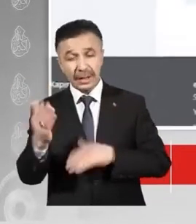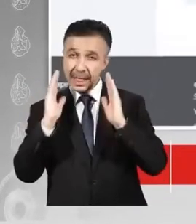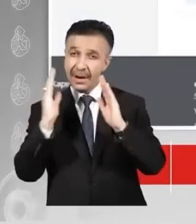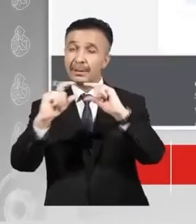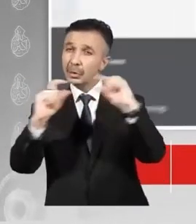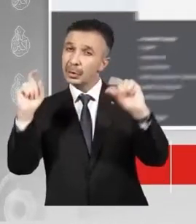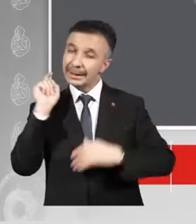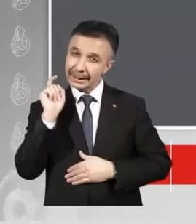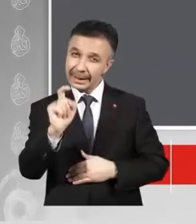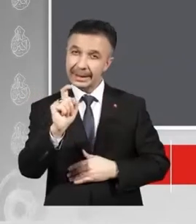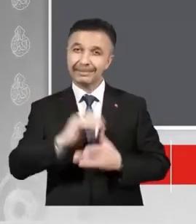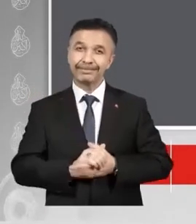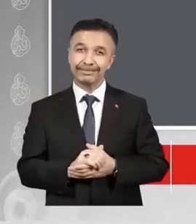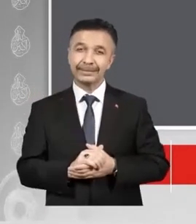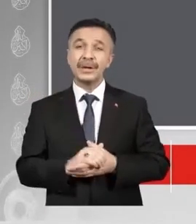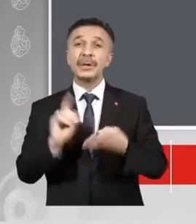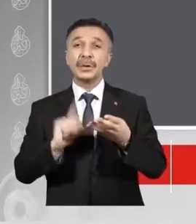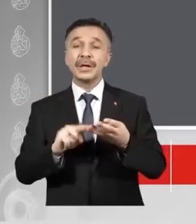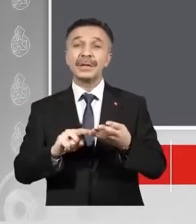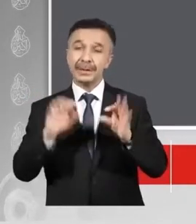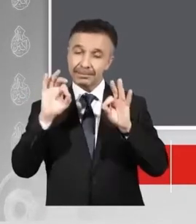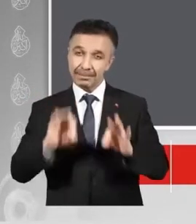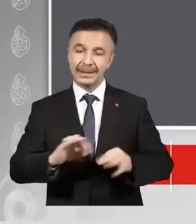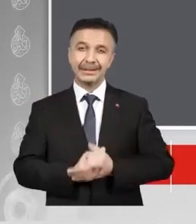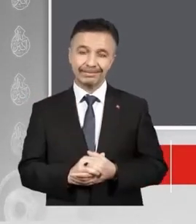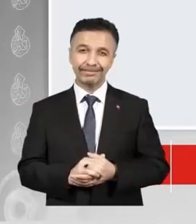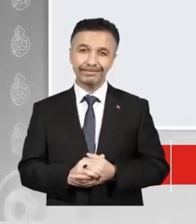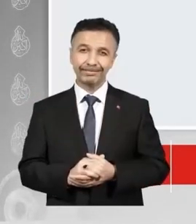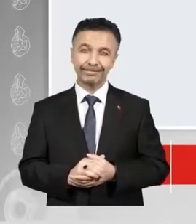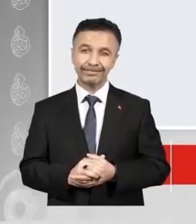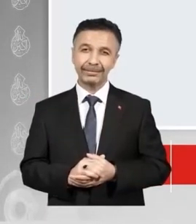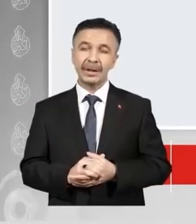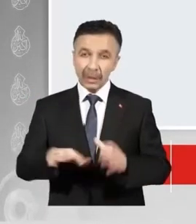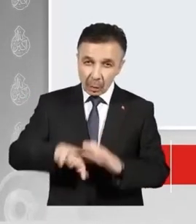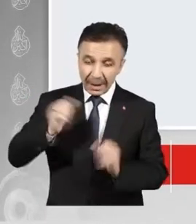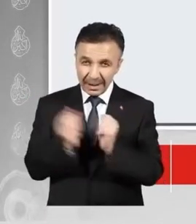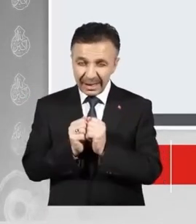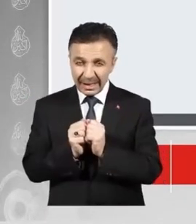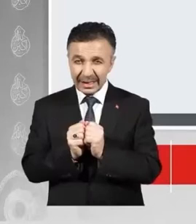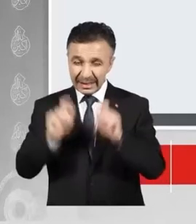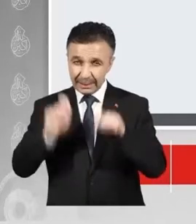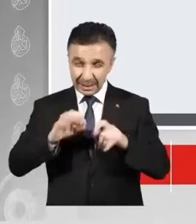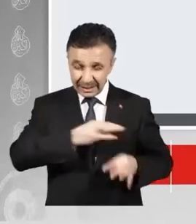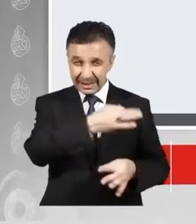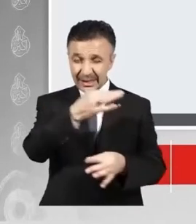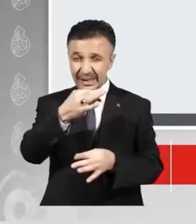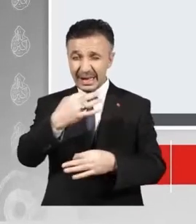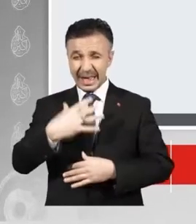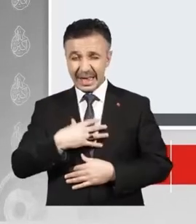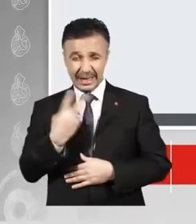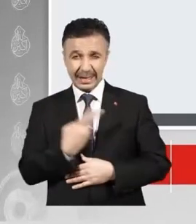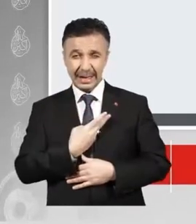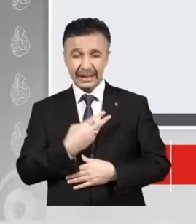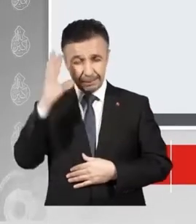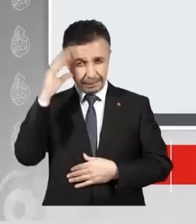et butonunu tıklayarak dördüncü aşamaya geçiniz. Kura birlikteliği yaptığınız kişilerle kendinize